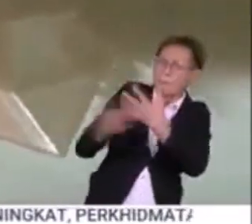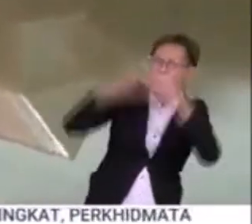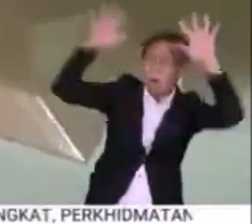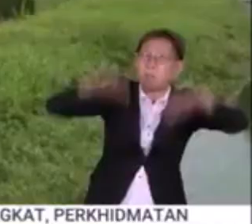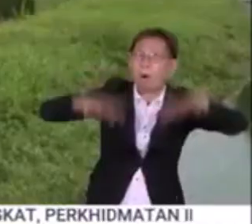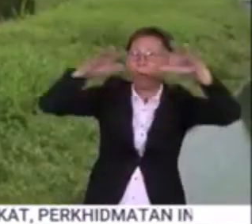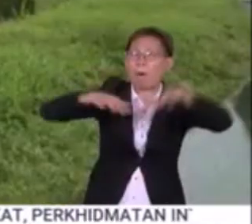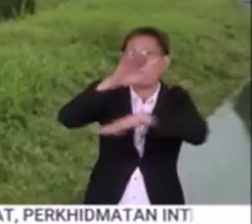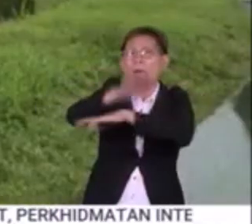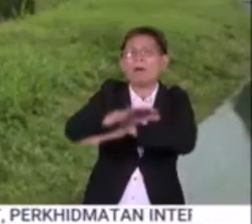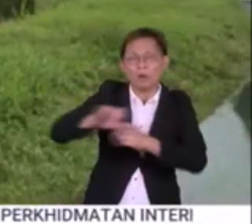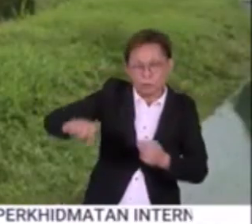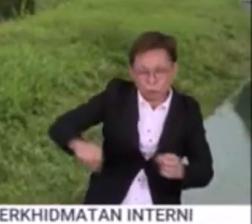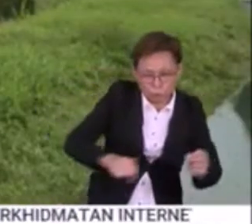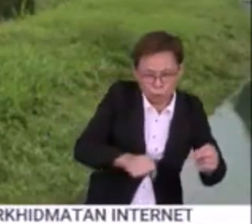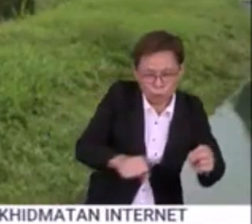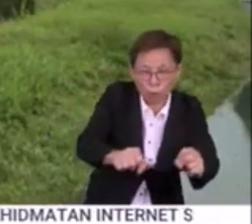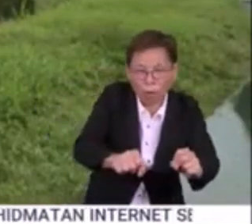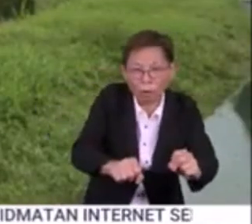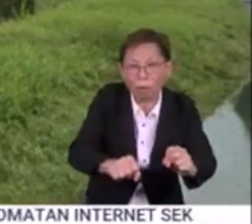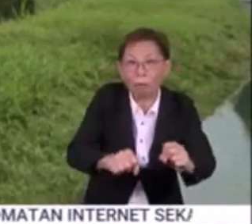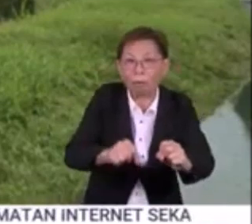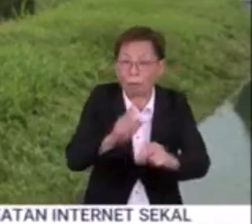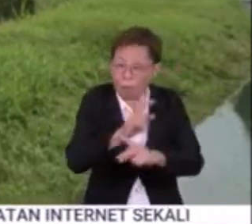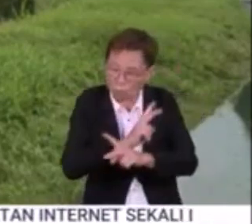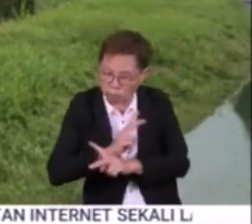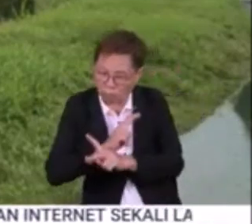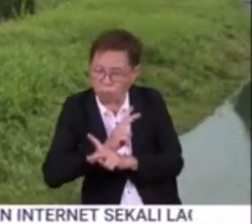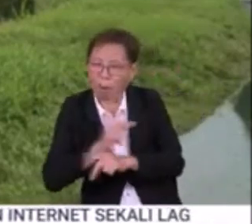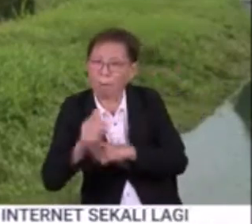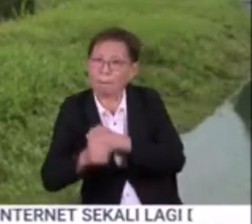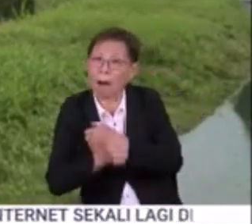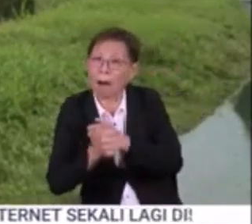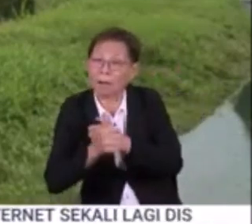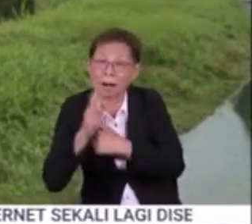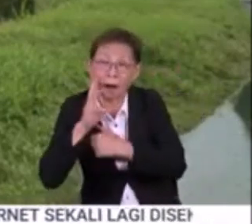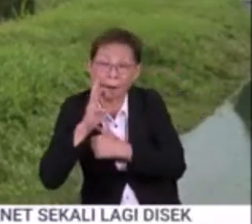selain beberapa sungai utama berada pada paras berjaga-jaga